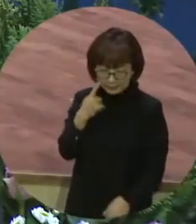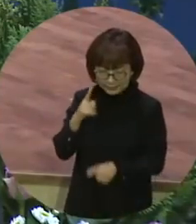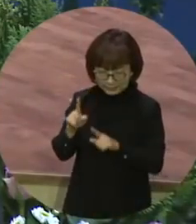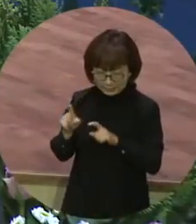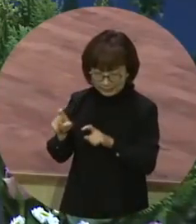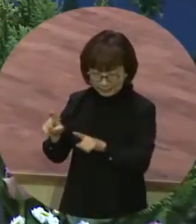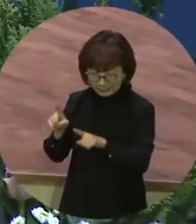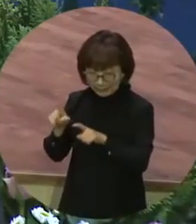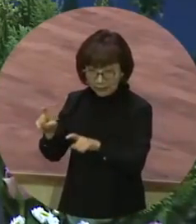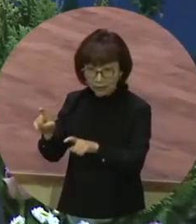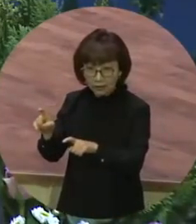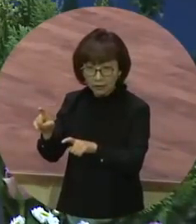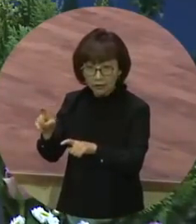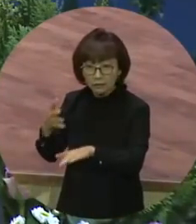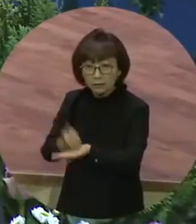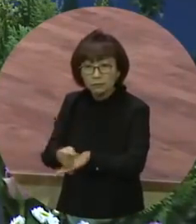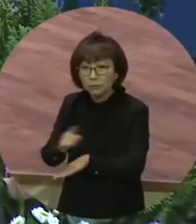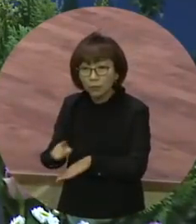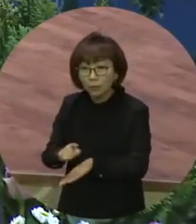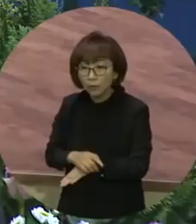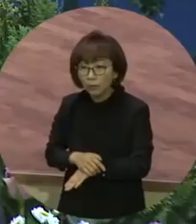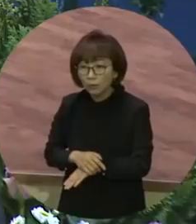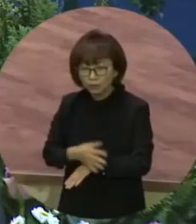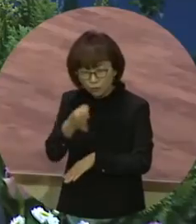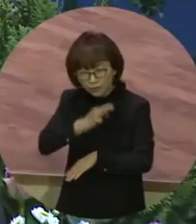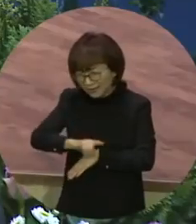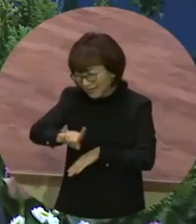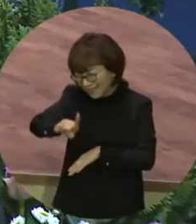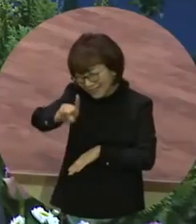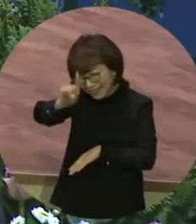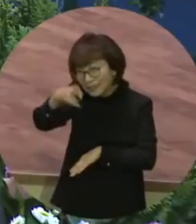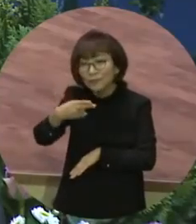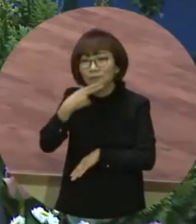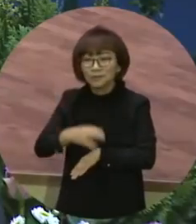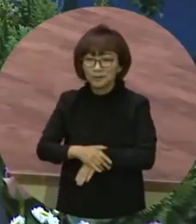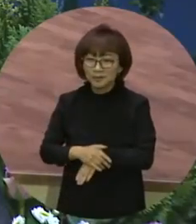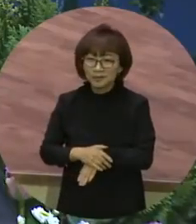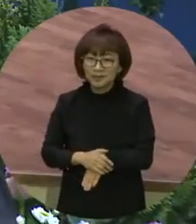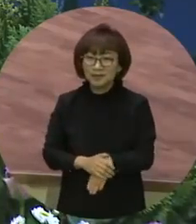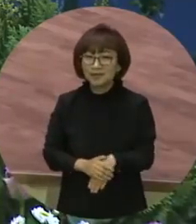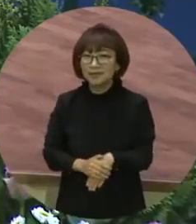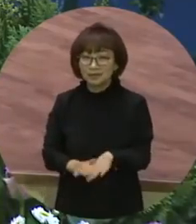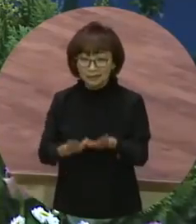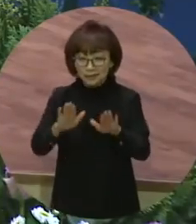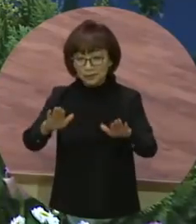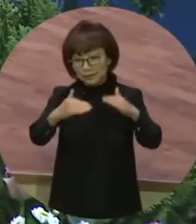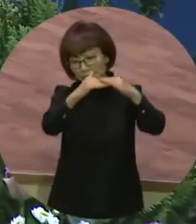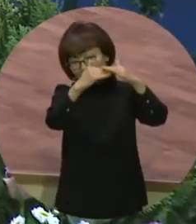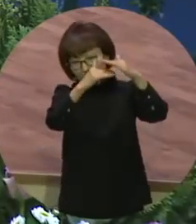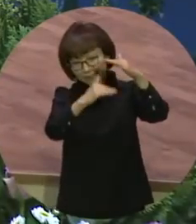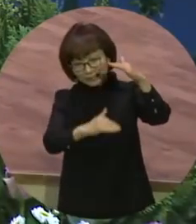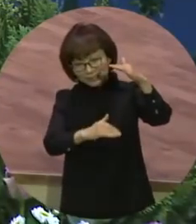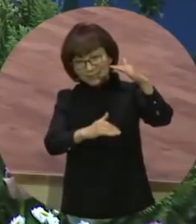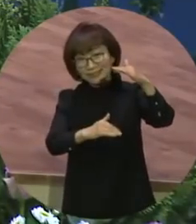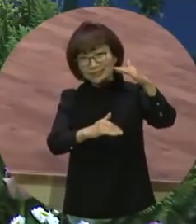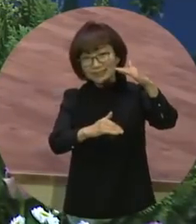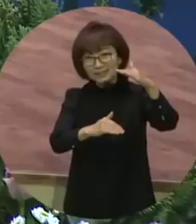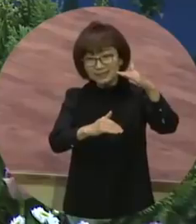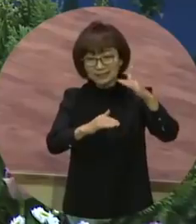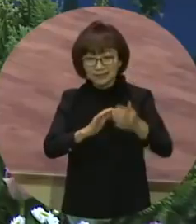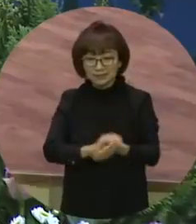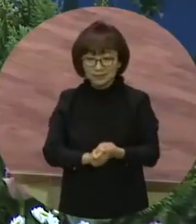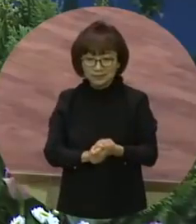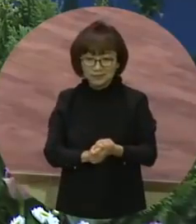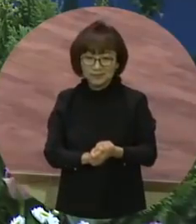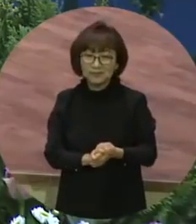아무것도 남는 게 없어요. 아무것도 없는 거예요. 오늘 본문에 보면 이런